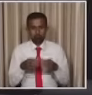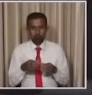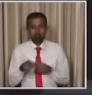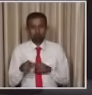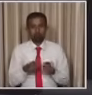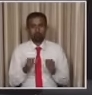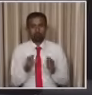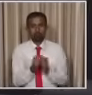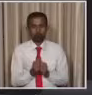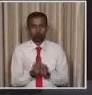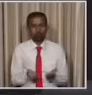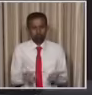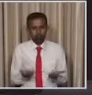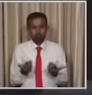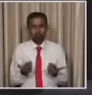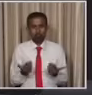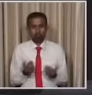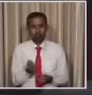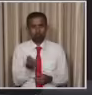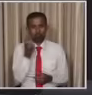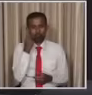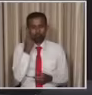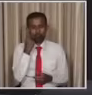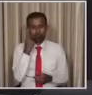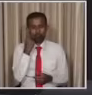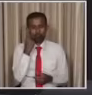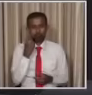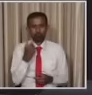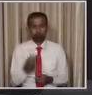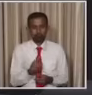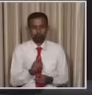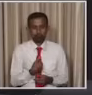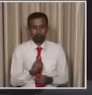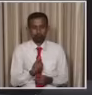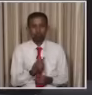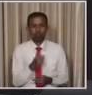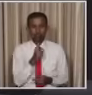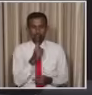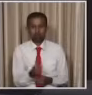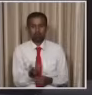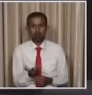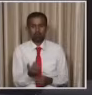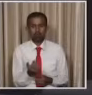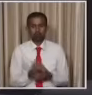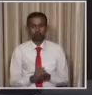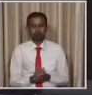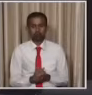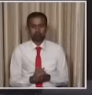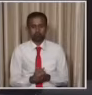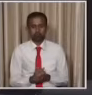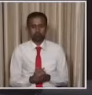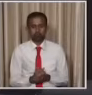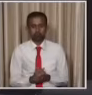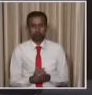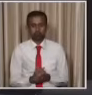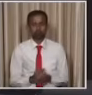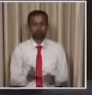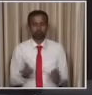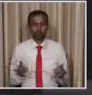වැඩ කටයුතු කරමු කියන යෝජනාව අපිට කරන්නම සිද්ධ වෙනවා මූලාසනාරූඪ මන්ත්‍රීතුමනි. ඒ